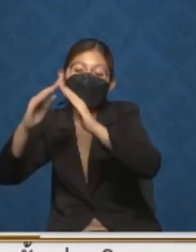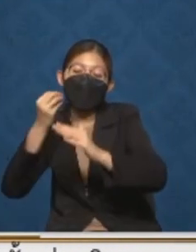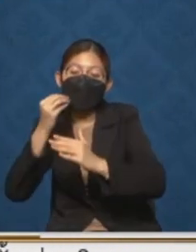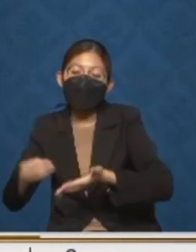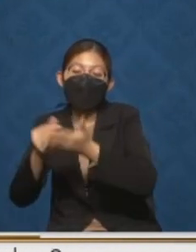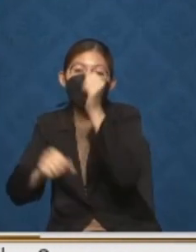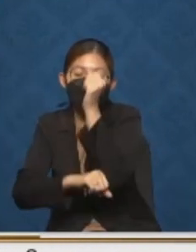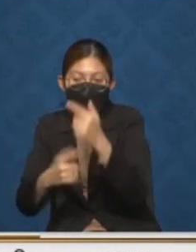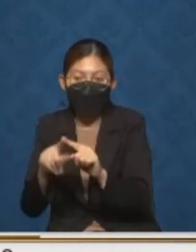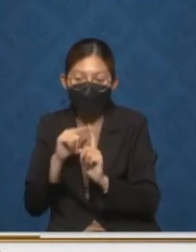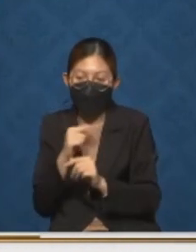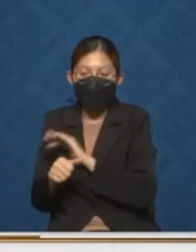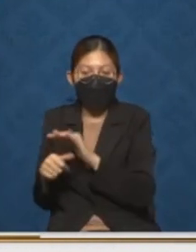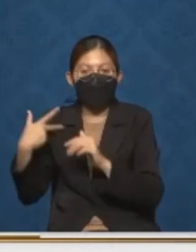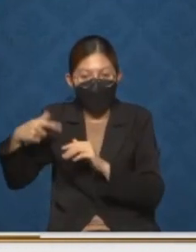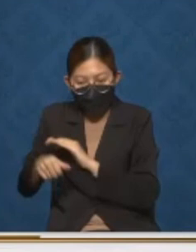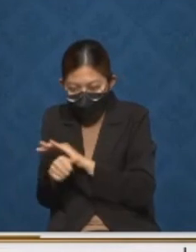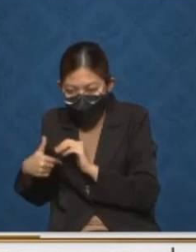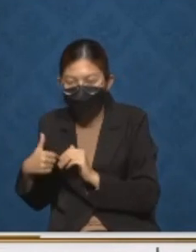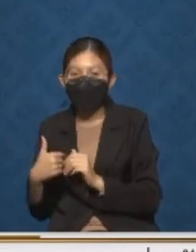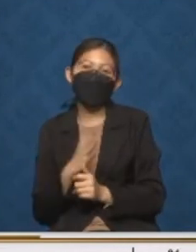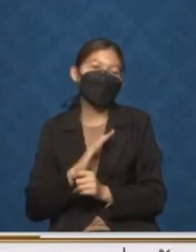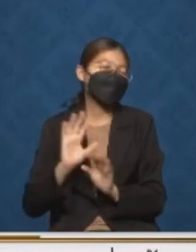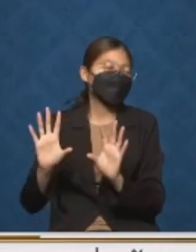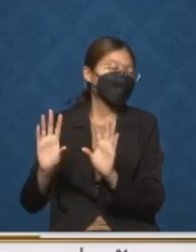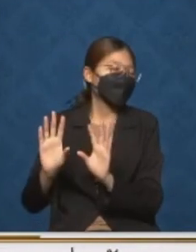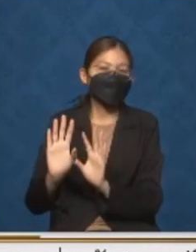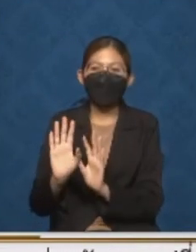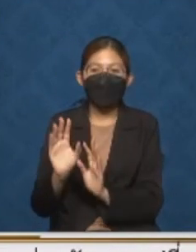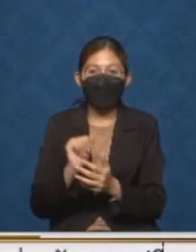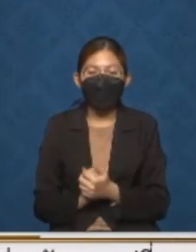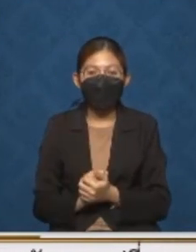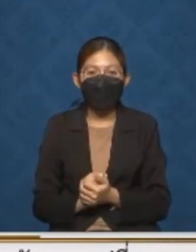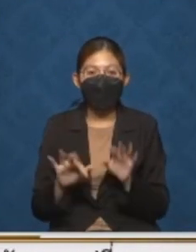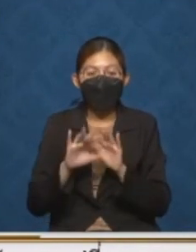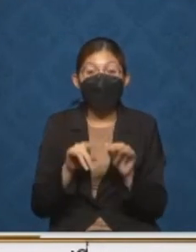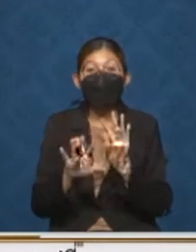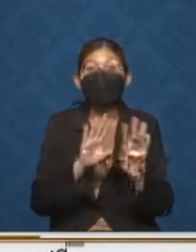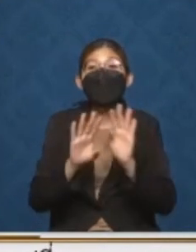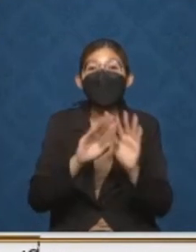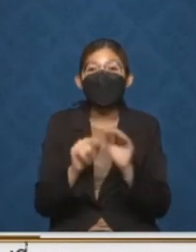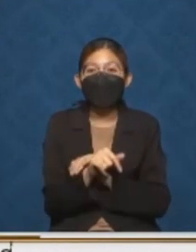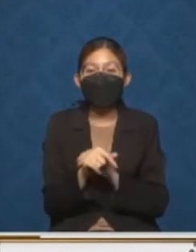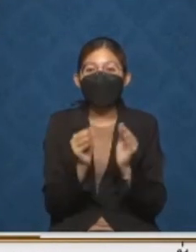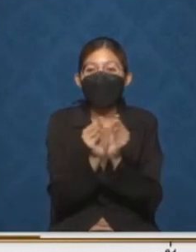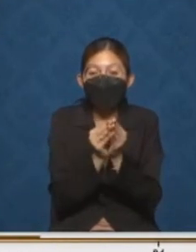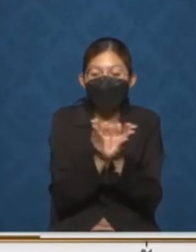าลครัท่านทำอะไรกแล้ว แต่ยงดีจิจกทุกแร้องมองเห็นอยู่ happiness